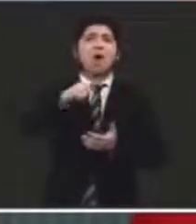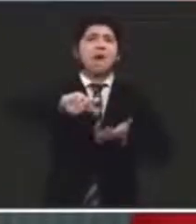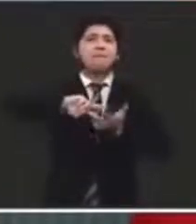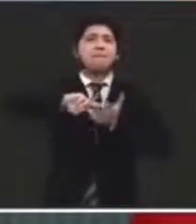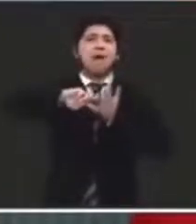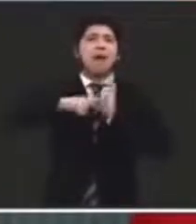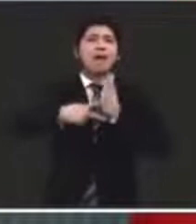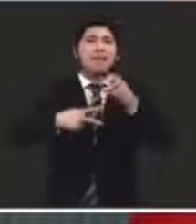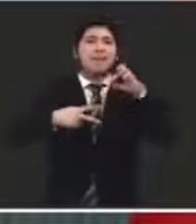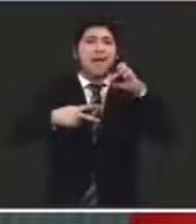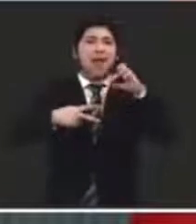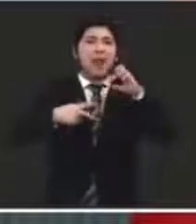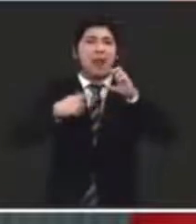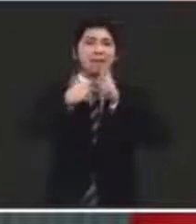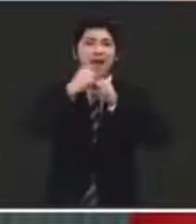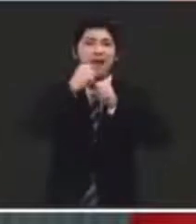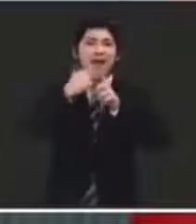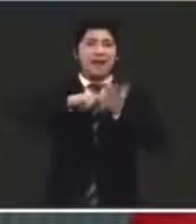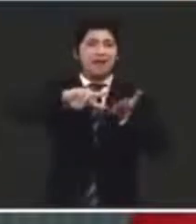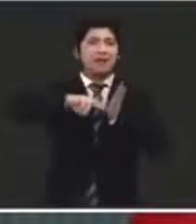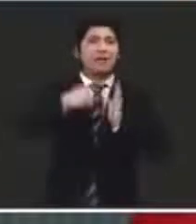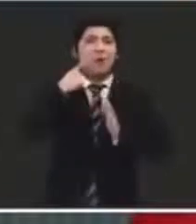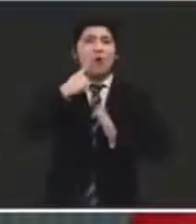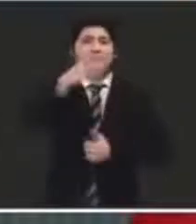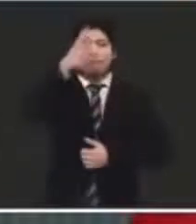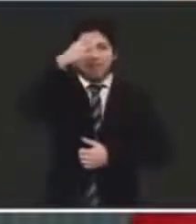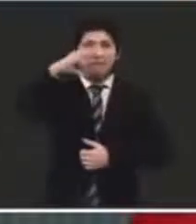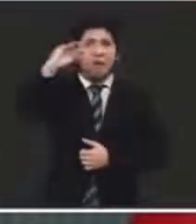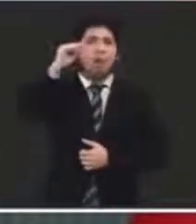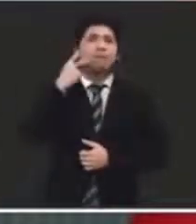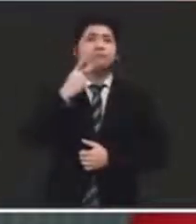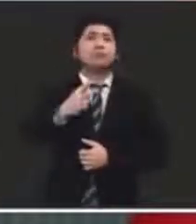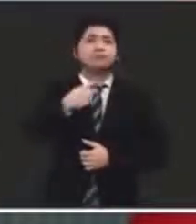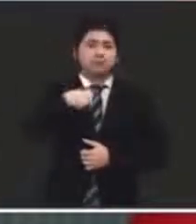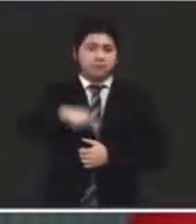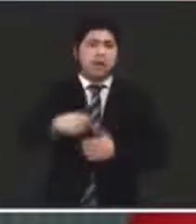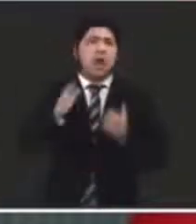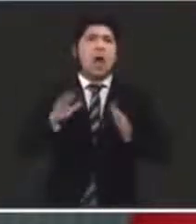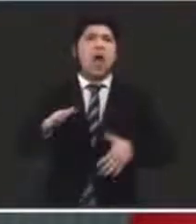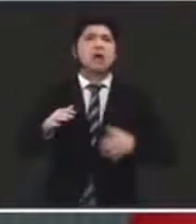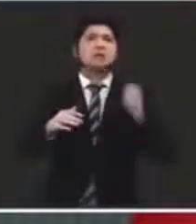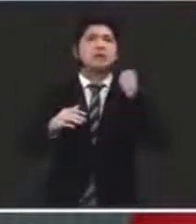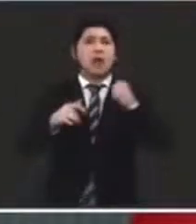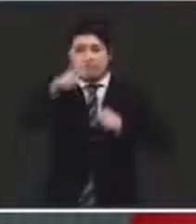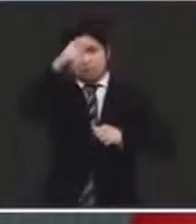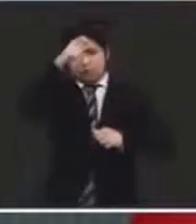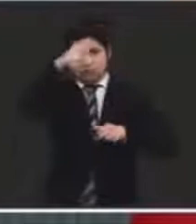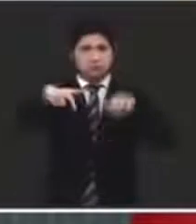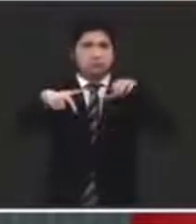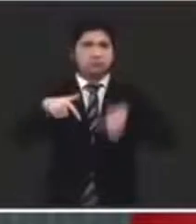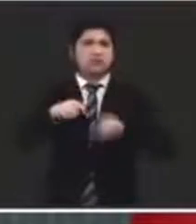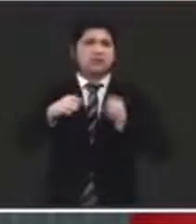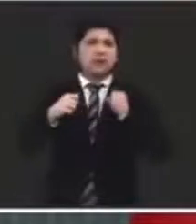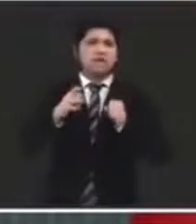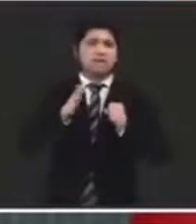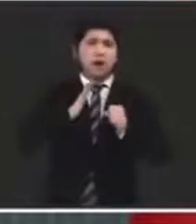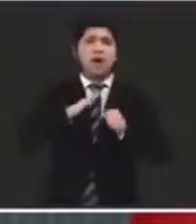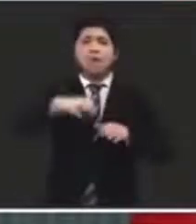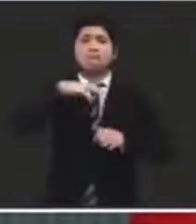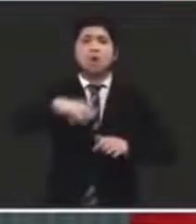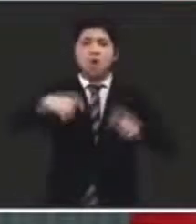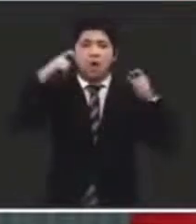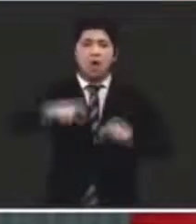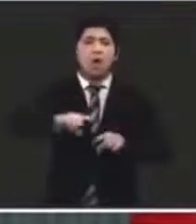olduğu gibi bir ayağımızı ülkemize sabitlerken diğeriyle de bölgemizden